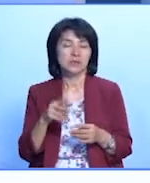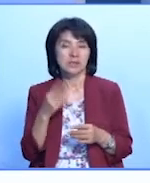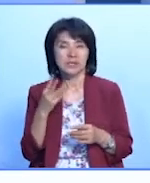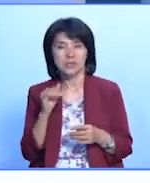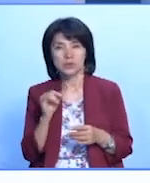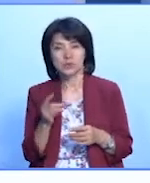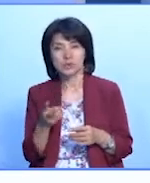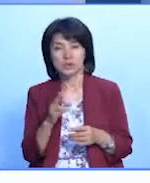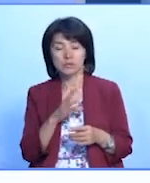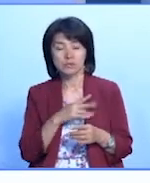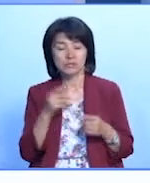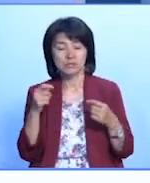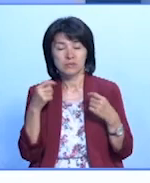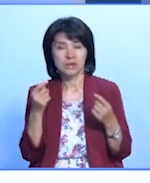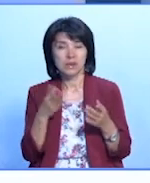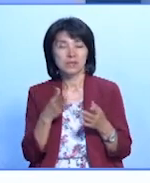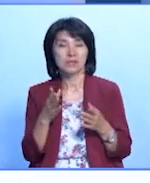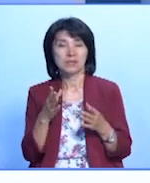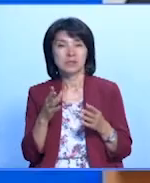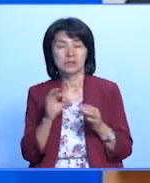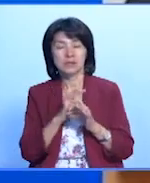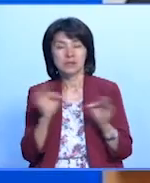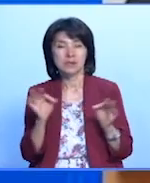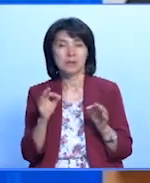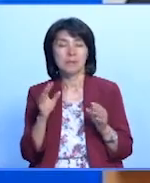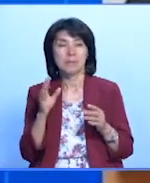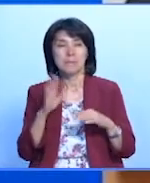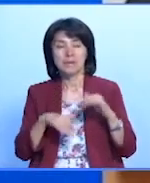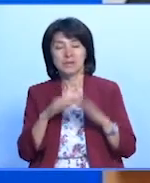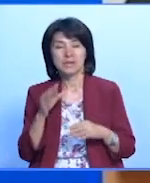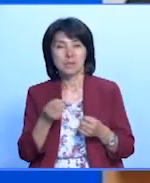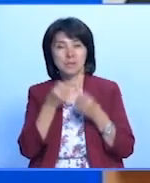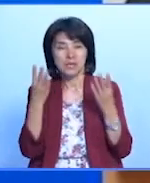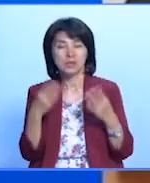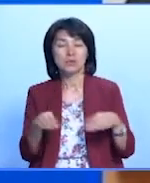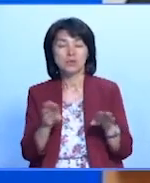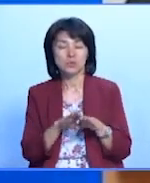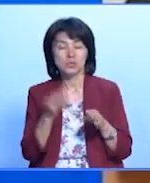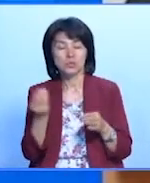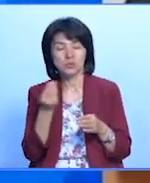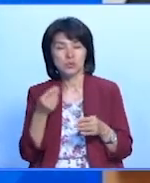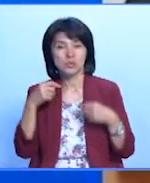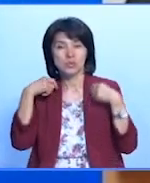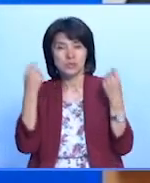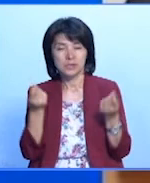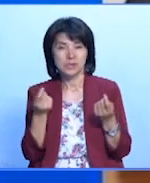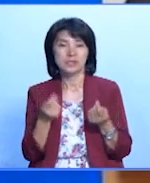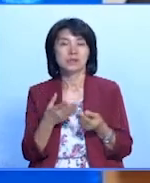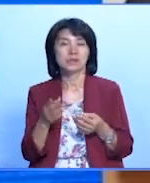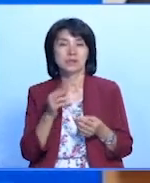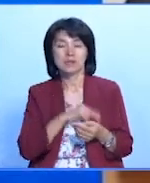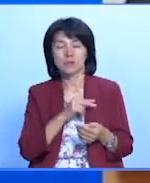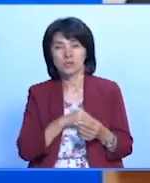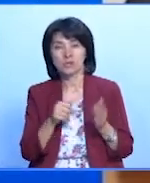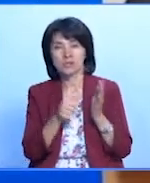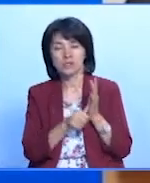человека знаменательная дата а ведь это не только его профессиональный праздник но и день рождения на разных должностях дидар ибраев отработал 6